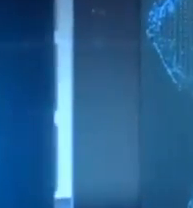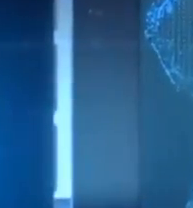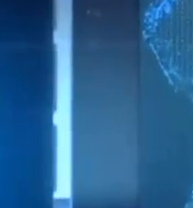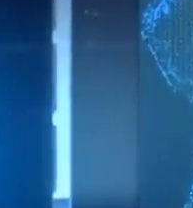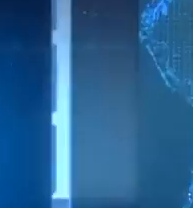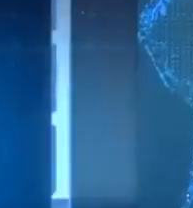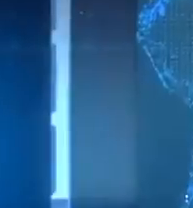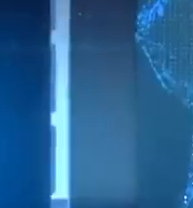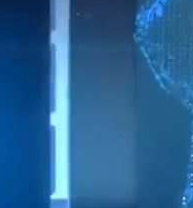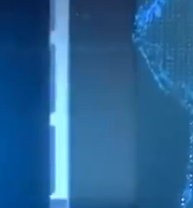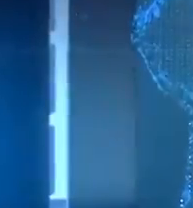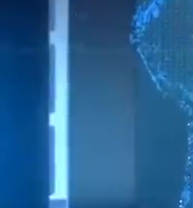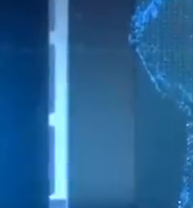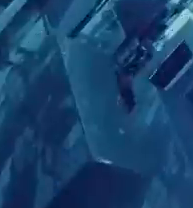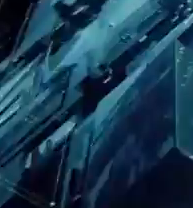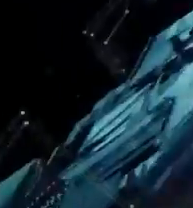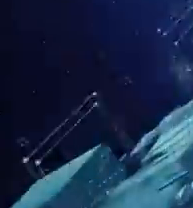Жетісу телеарнасы.